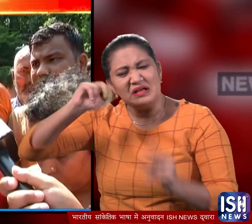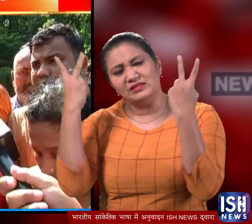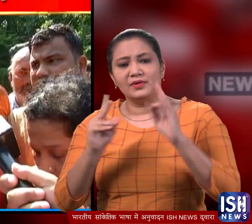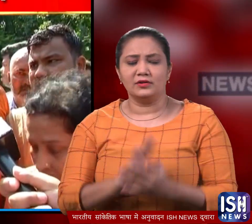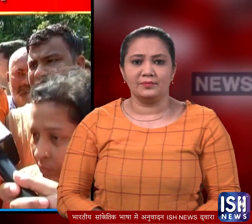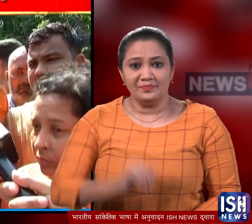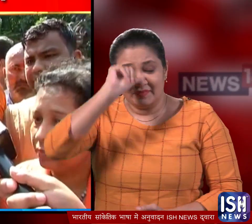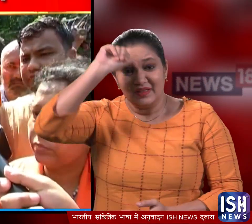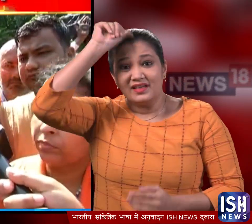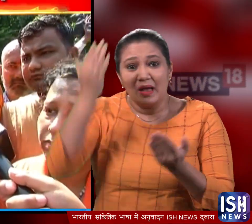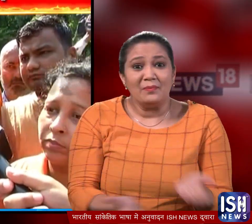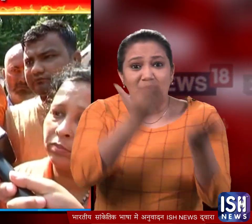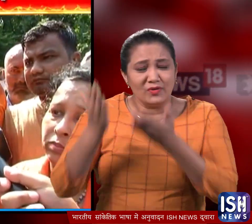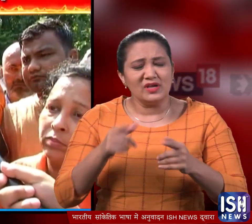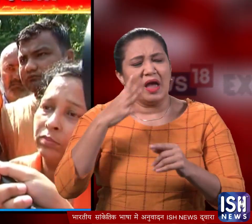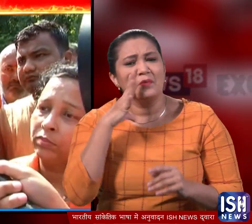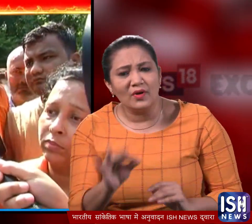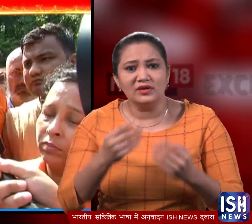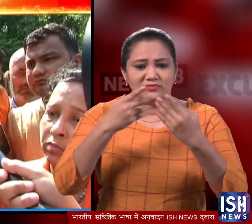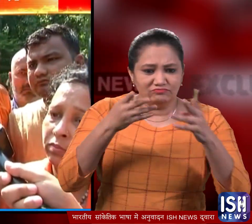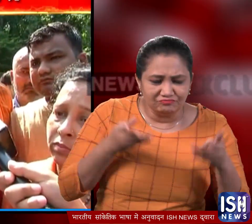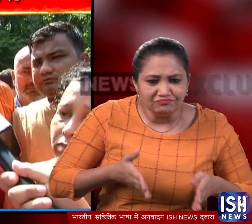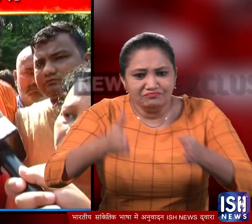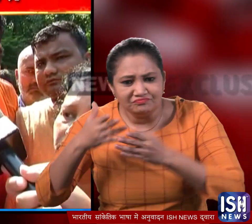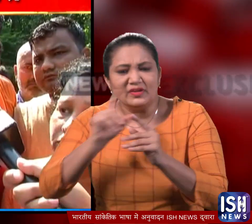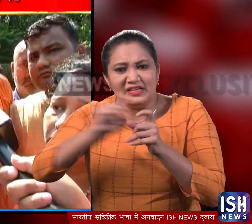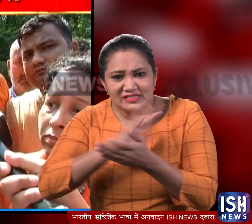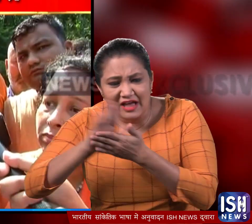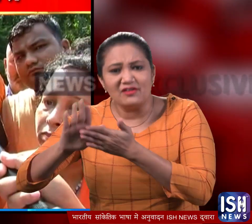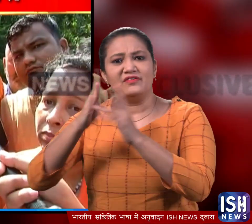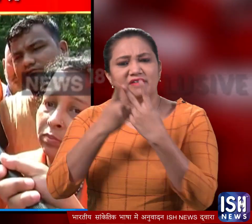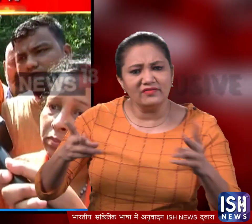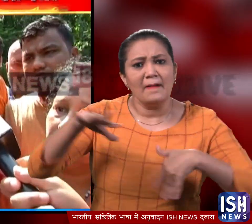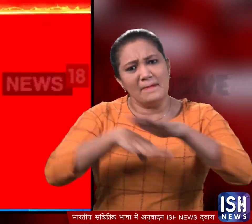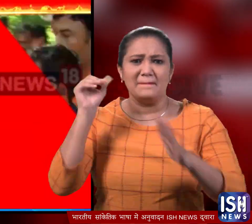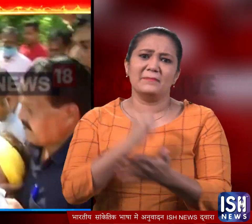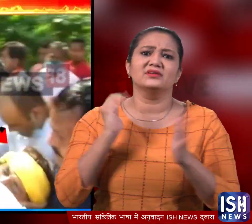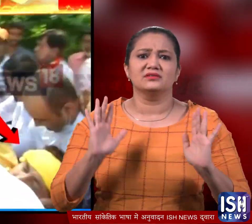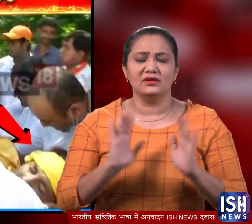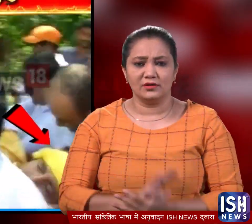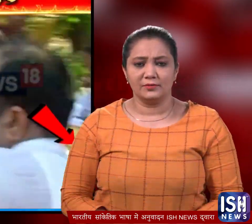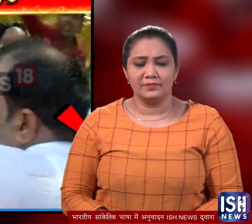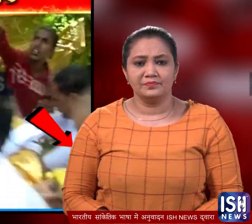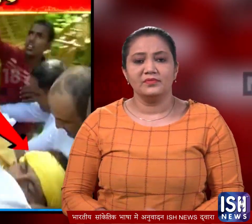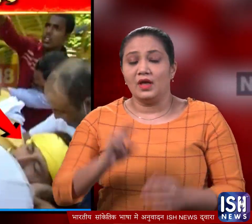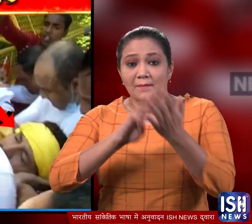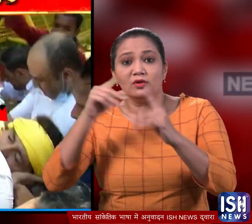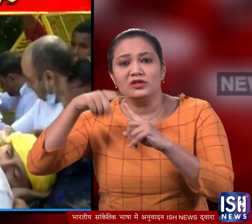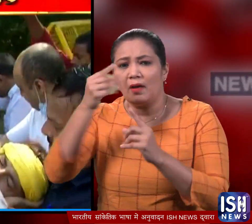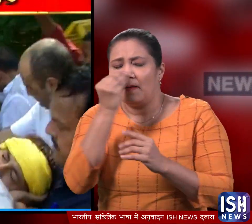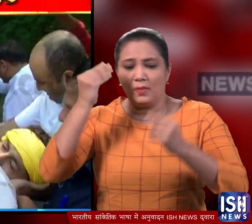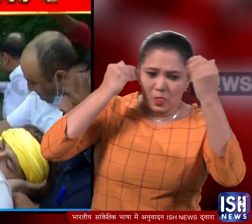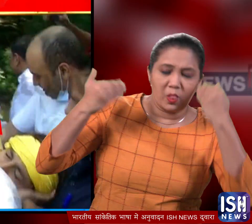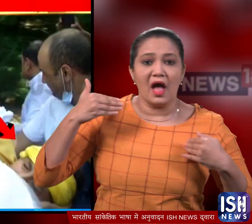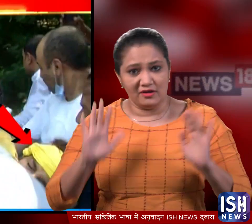छठ पूजा का महापर्व अपनी तरफ से घाटों की सफाई करते हुए और व्यवस्थाएं करते हुए मनाएंगे। बताया गया कि इस घटना में मनोज तिवारी को